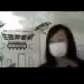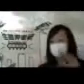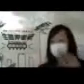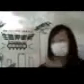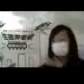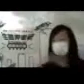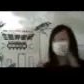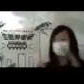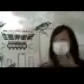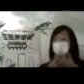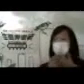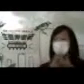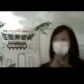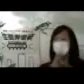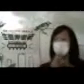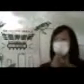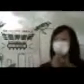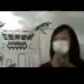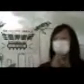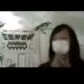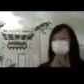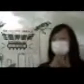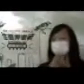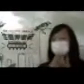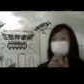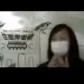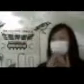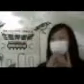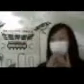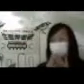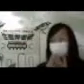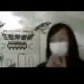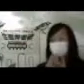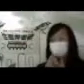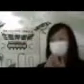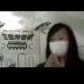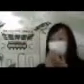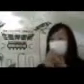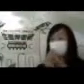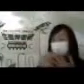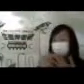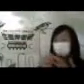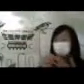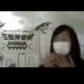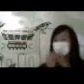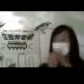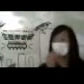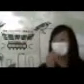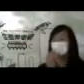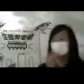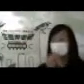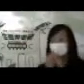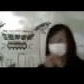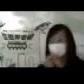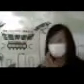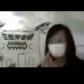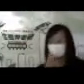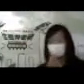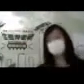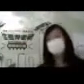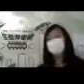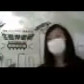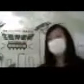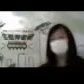現，咦一摸，咦點解好似好多塵，好似有啲污唔係好乾淨咁樣